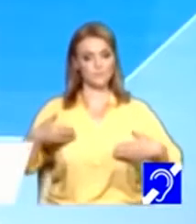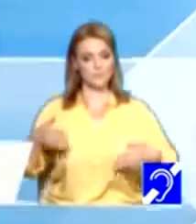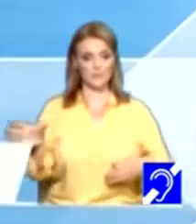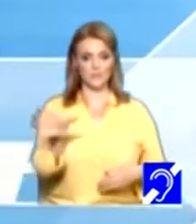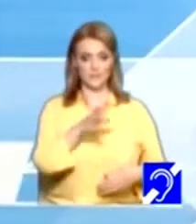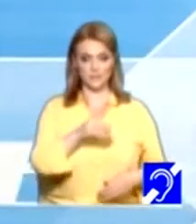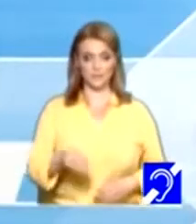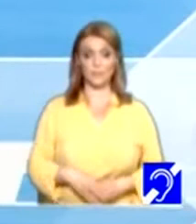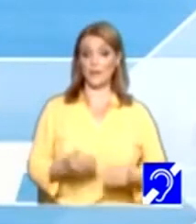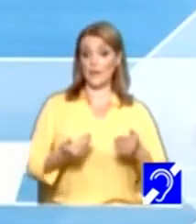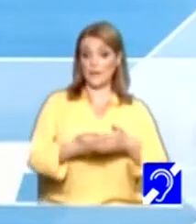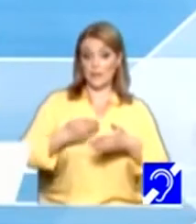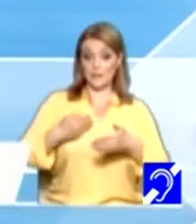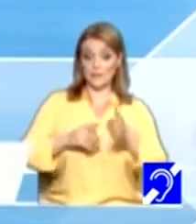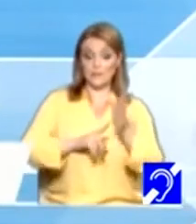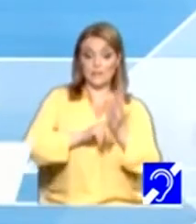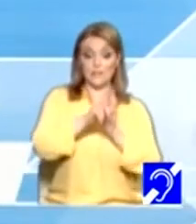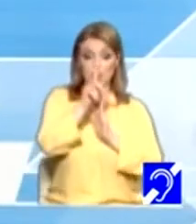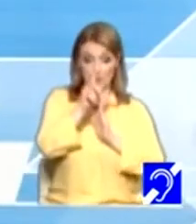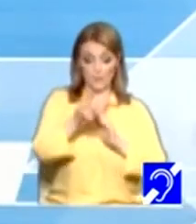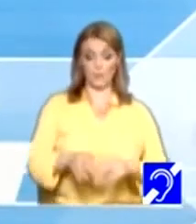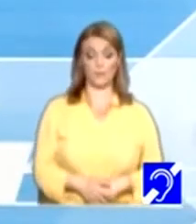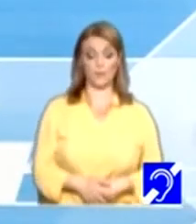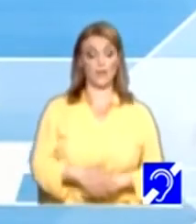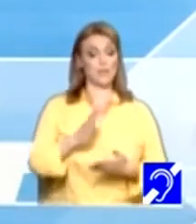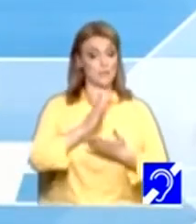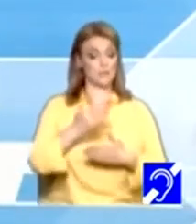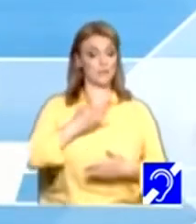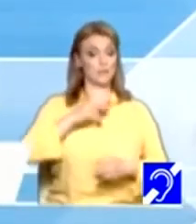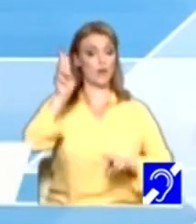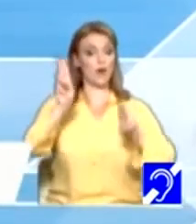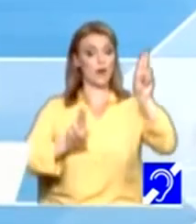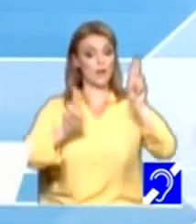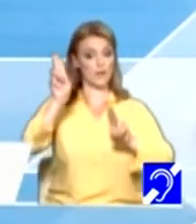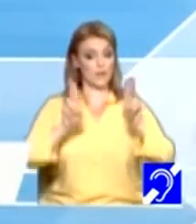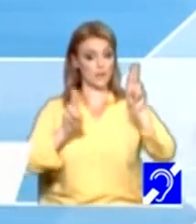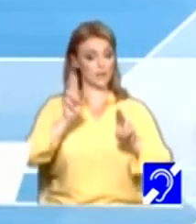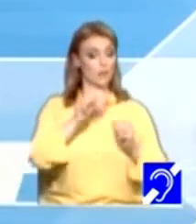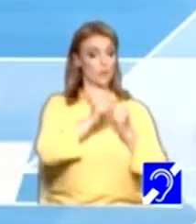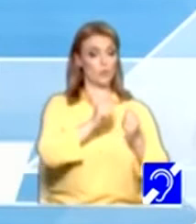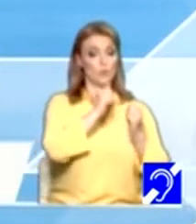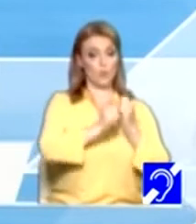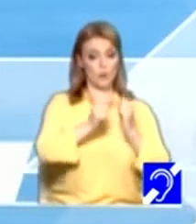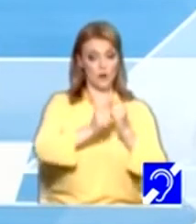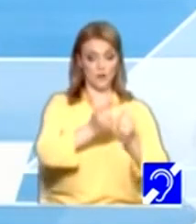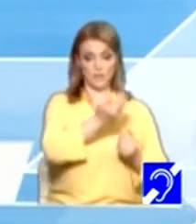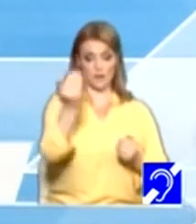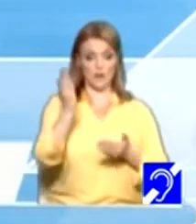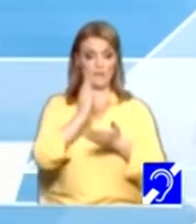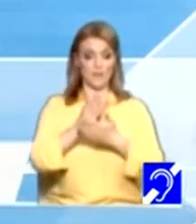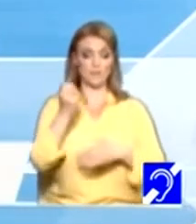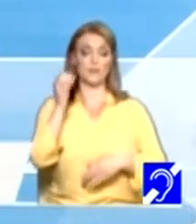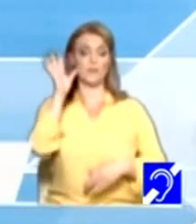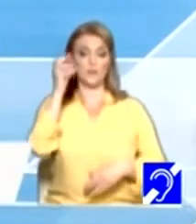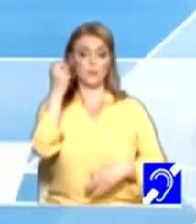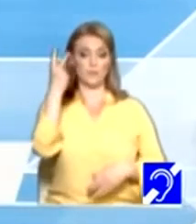seara. Înainte să începem, iată regulile după care se va desfășura discuția. Aveți fiecare la dispoziție câte 12 minute